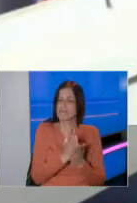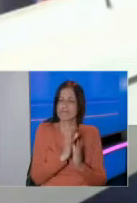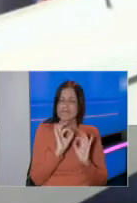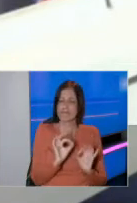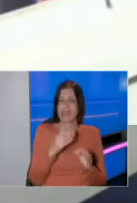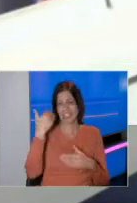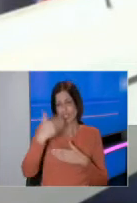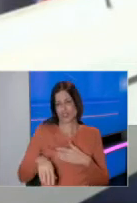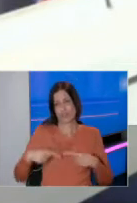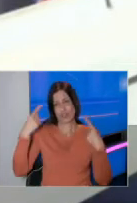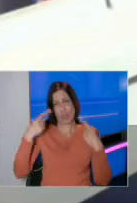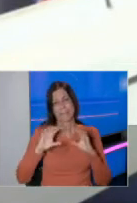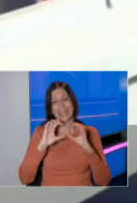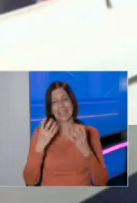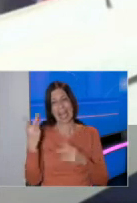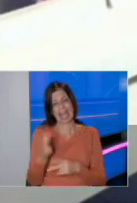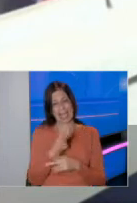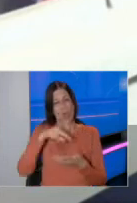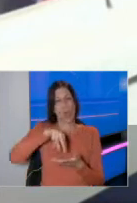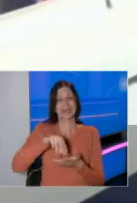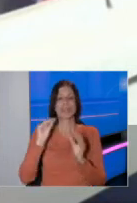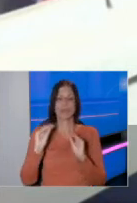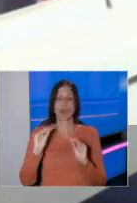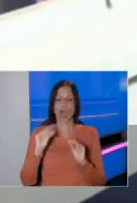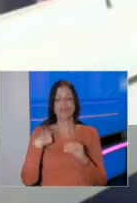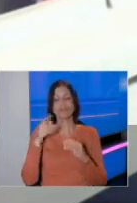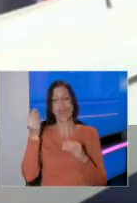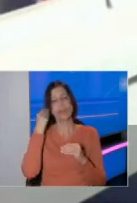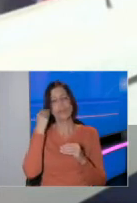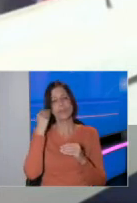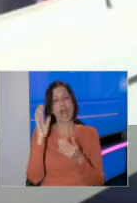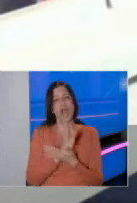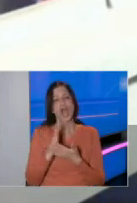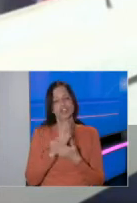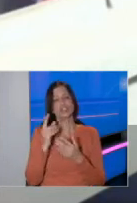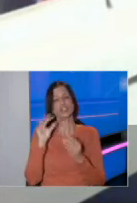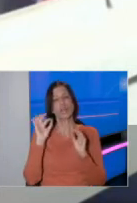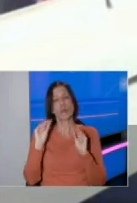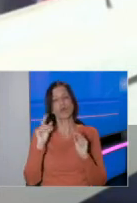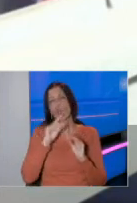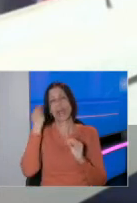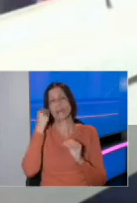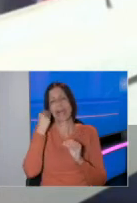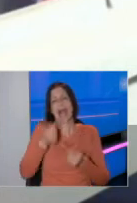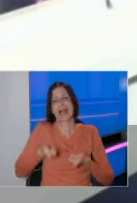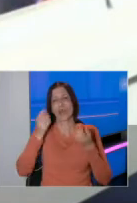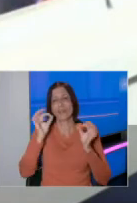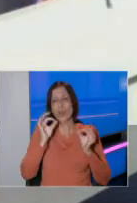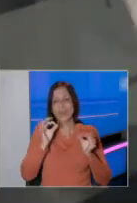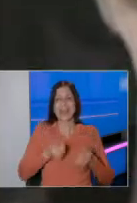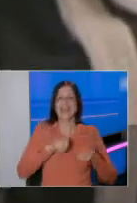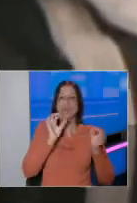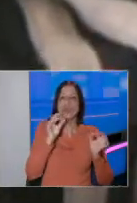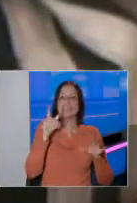של יום, בכיתה הרגילה עומדת מורה שעברה הכשרת מורים שלא למדה חינוך מיוחד. עכשיו, חינוך מיוחד זו